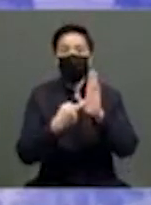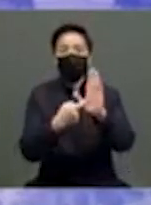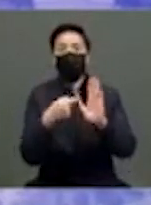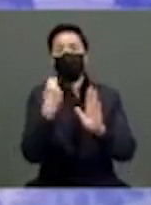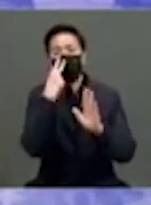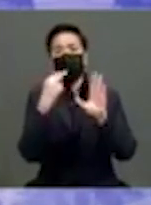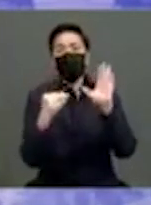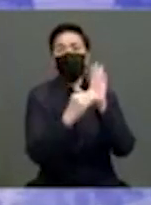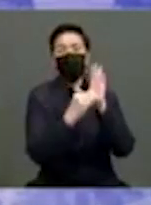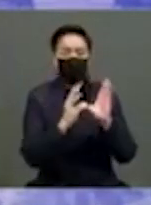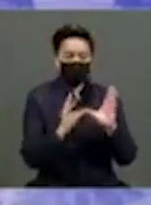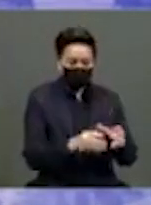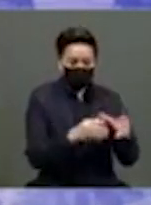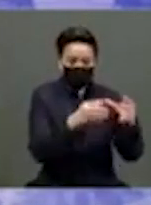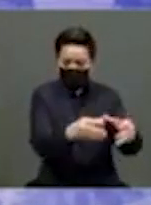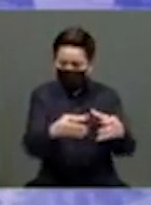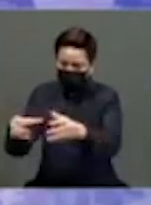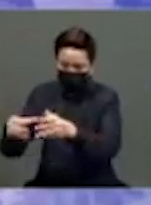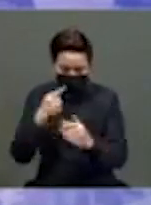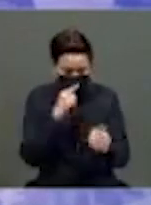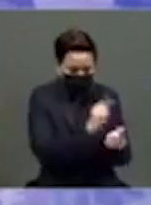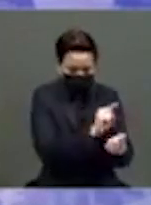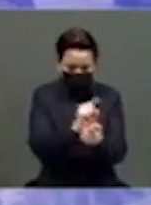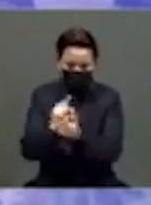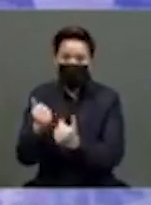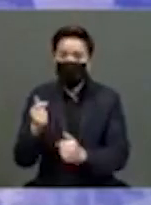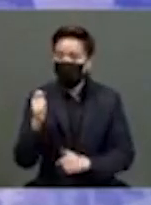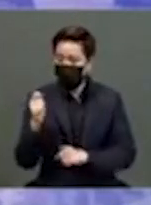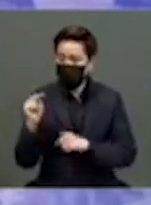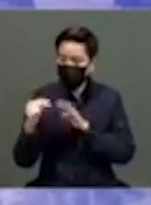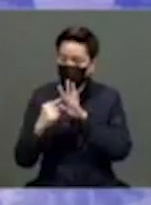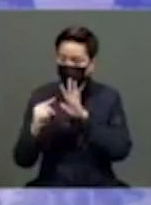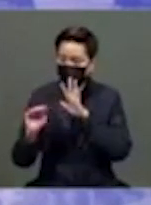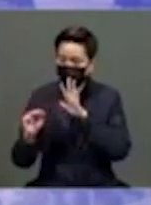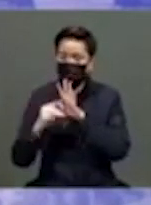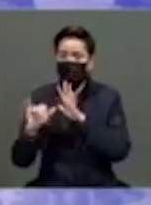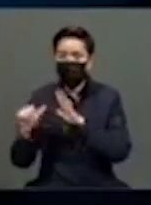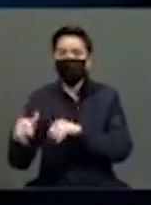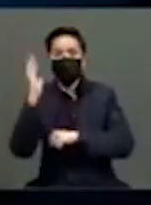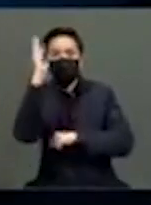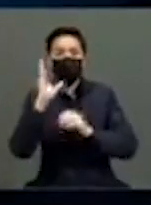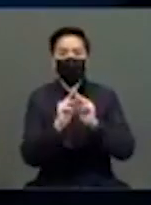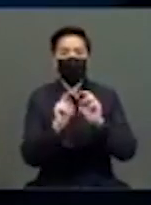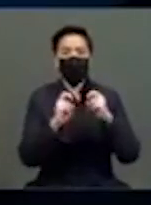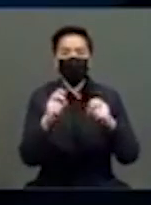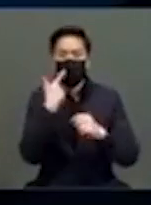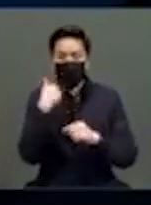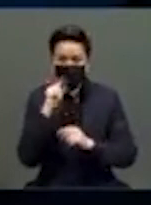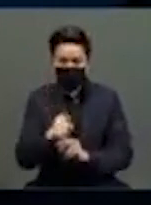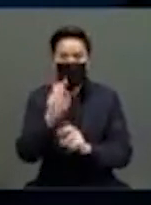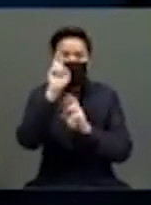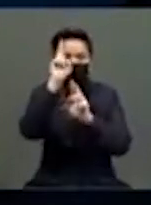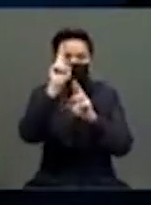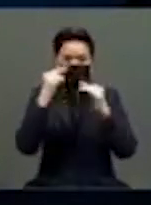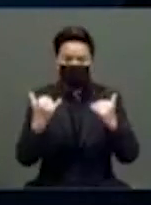เป็นพลาสเตอร์ต่างๆแต่ทางสำนักอนามัยก็ได้อะรายงานต่อที่ประชุมนะครับว่ามีคาดเคลื่อนที่ต้องเฝ้า